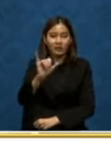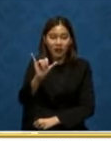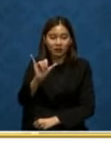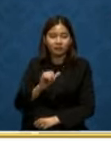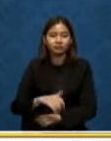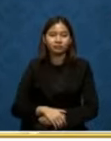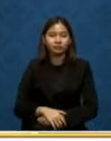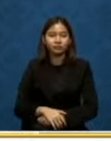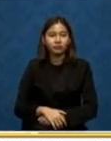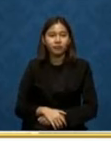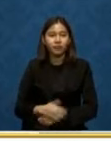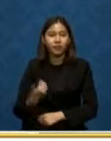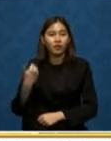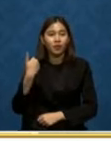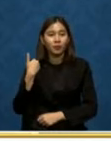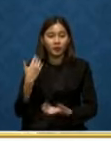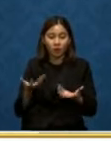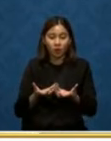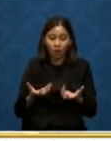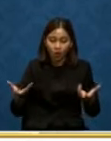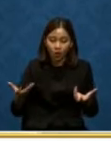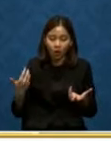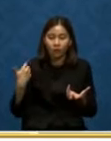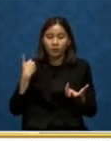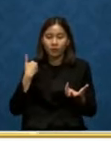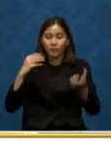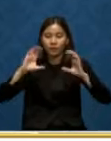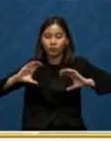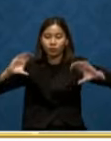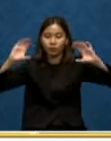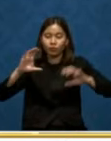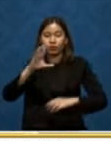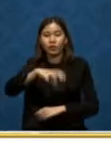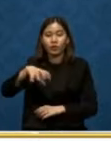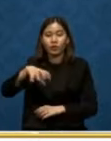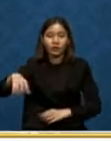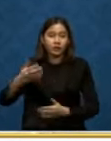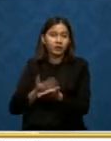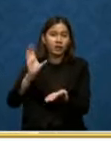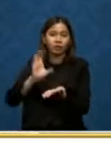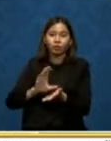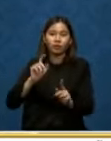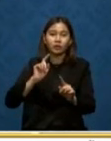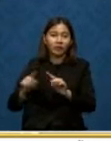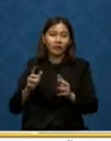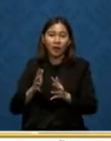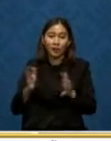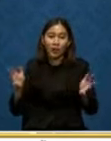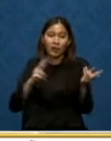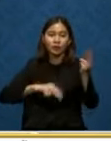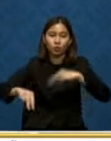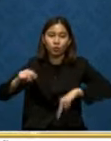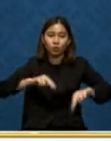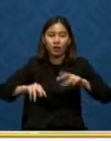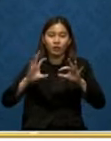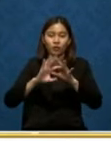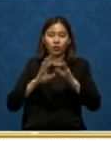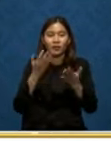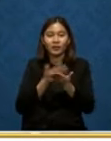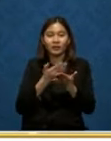เรามีเครื่องมือเรามีหน่วยราชการเรามีอ่ากองทุนเยอะแยะนะครับที่ดูแลเรื่องราคา